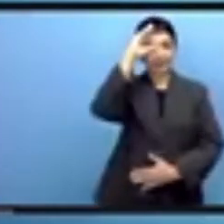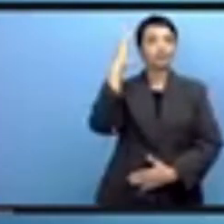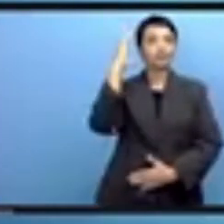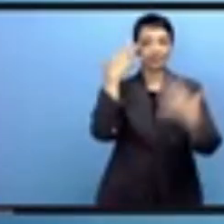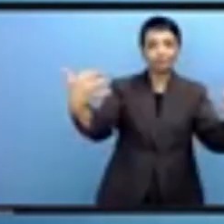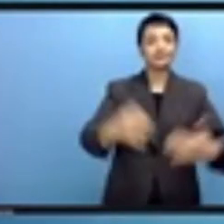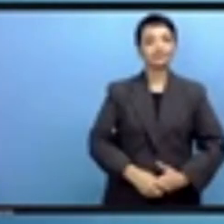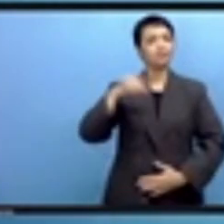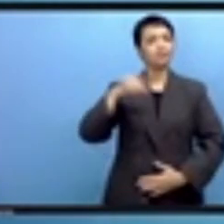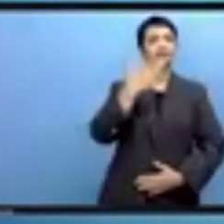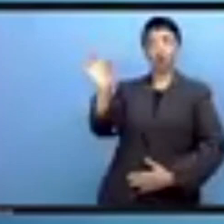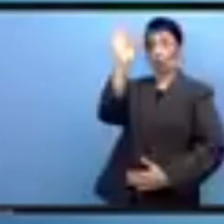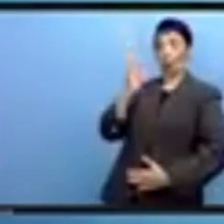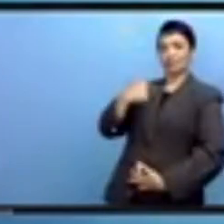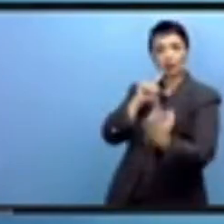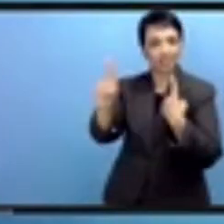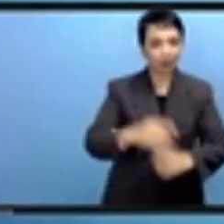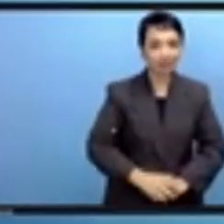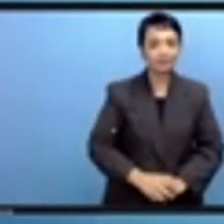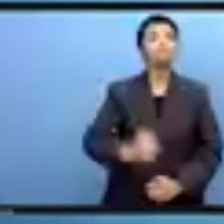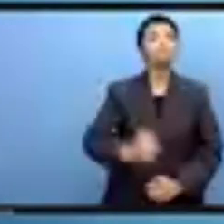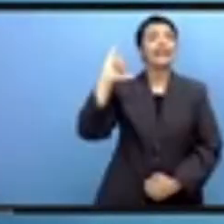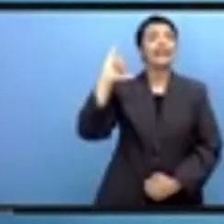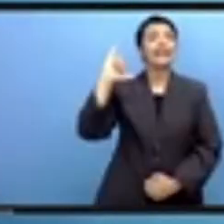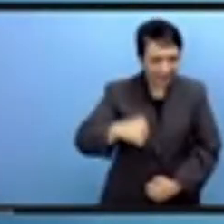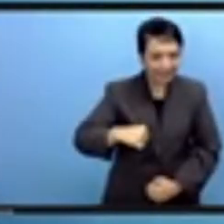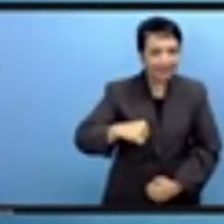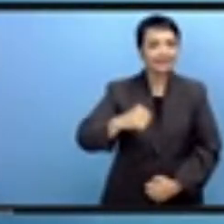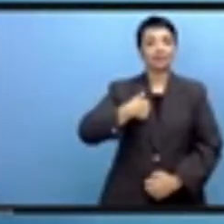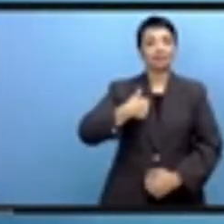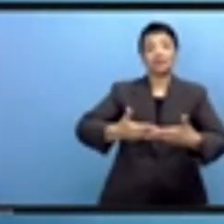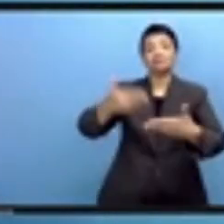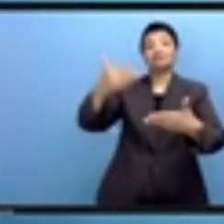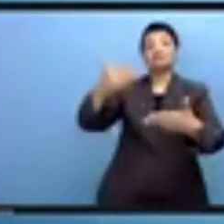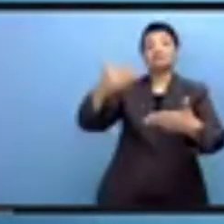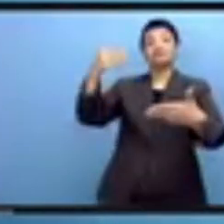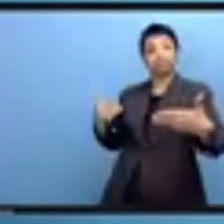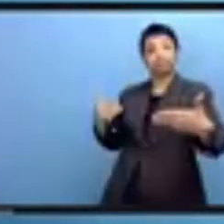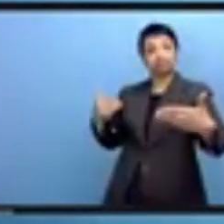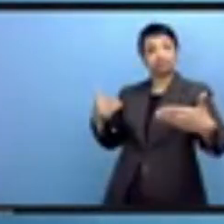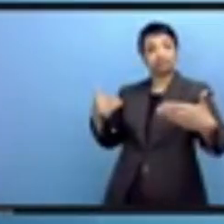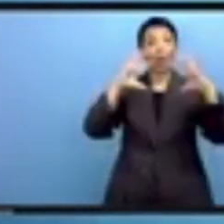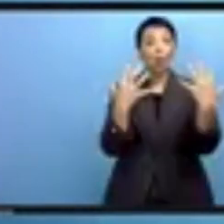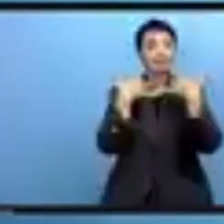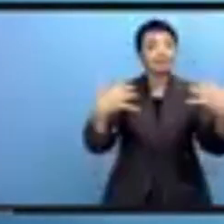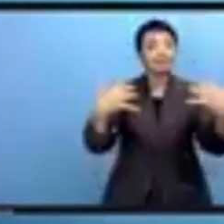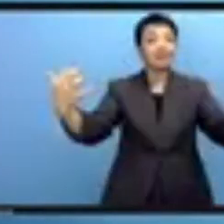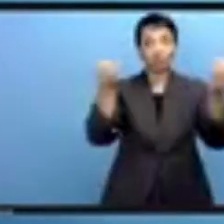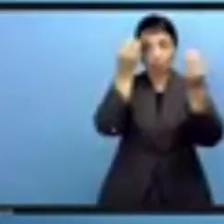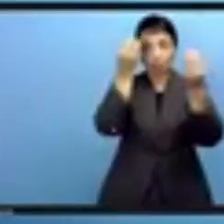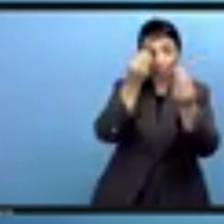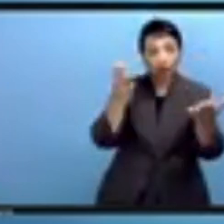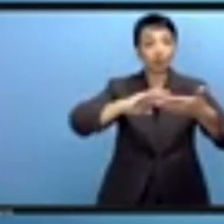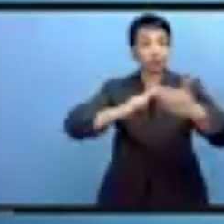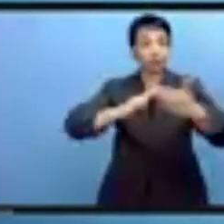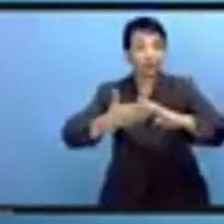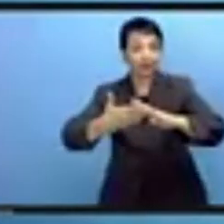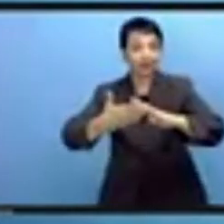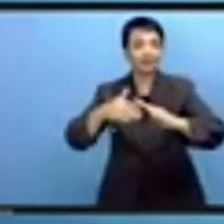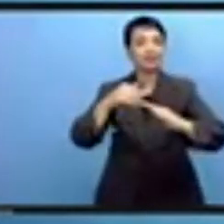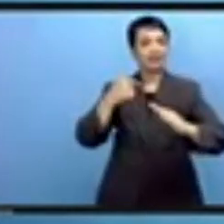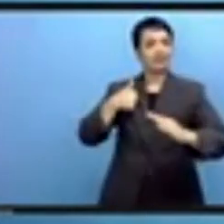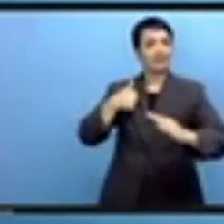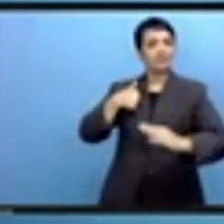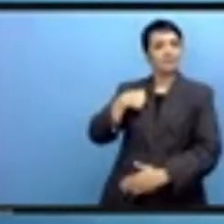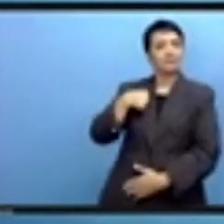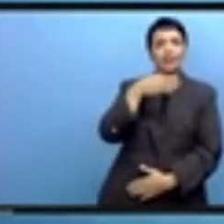我想再首先回答这个 Martin 的所提出的问题。的确呢，我们是处